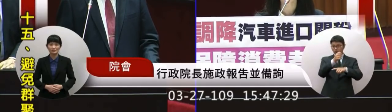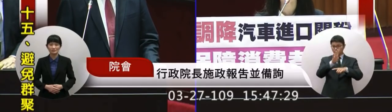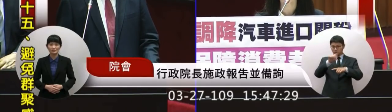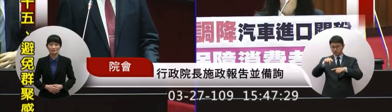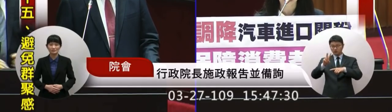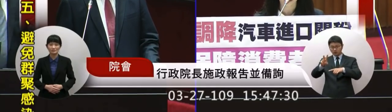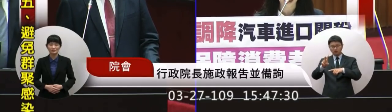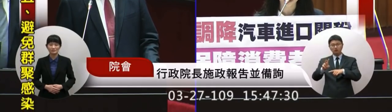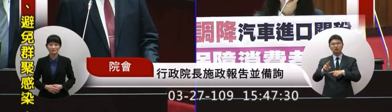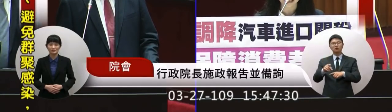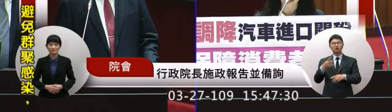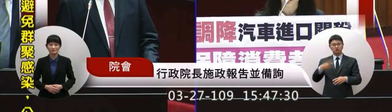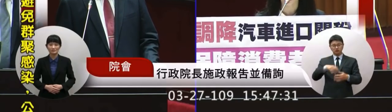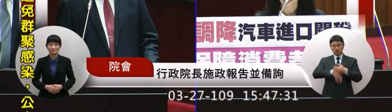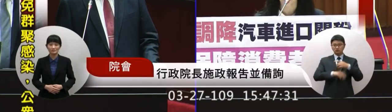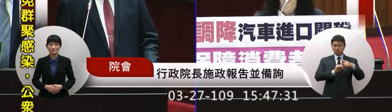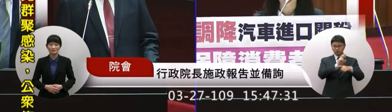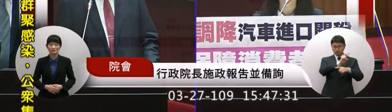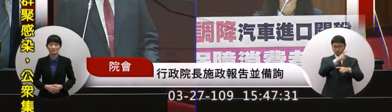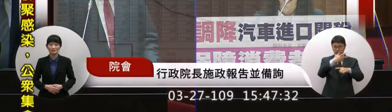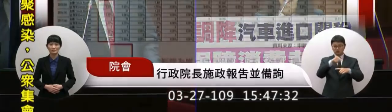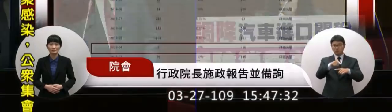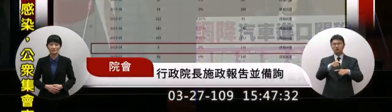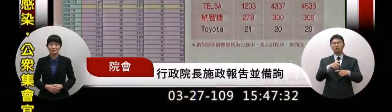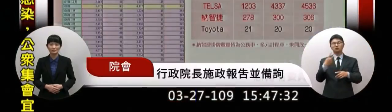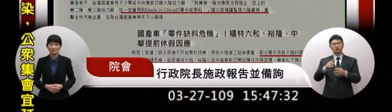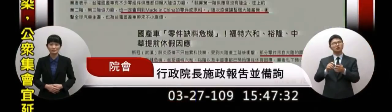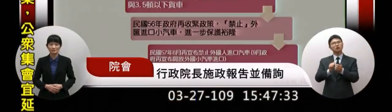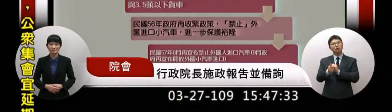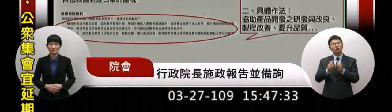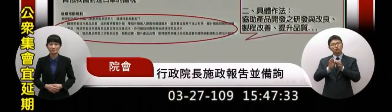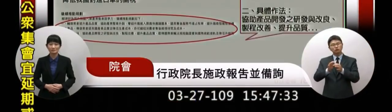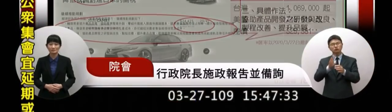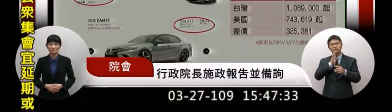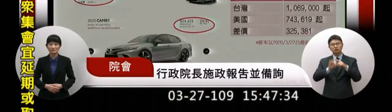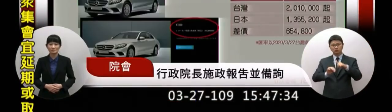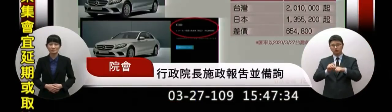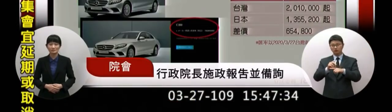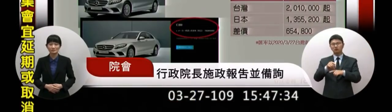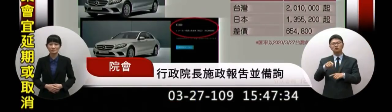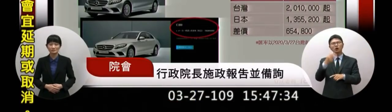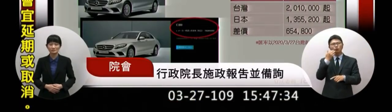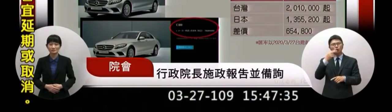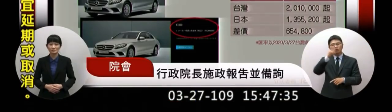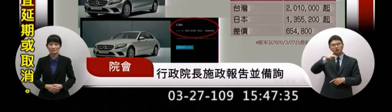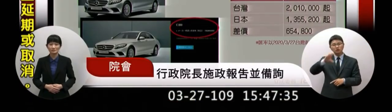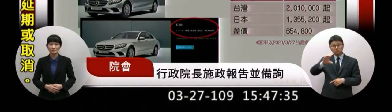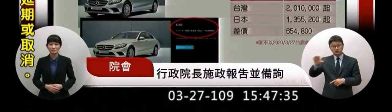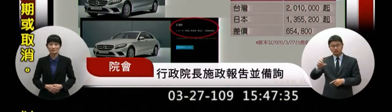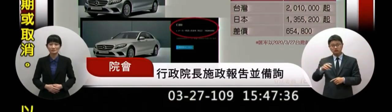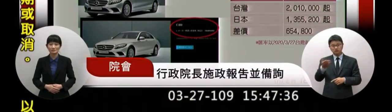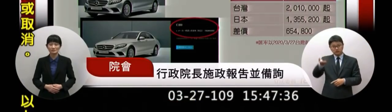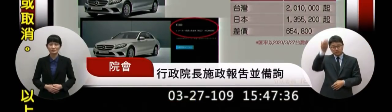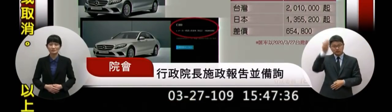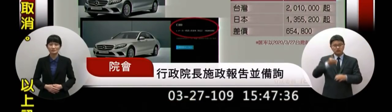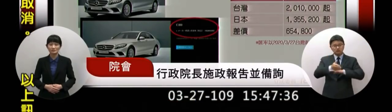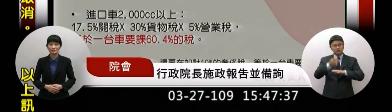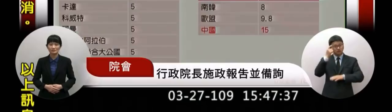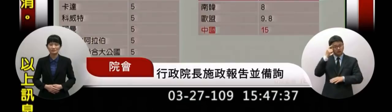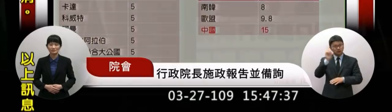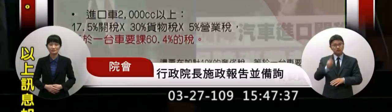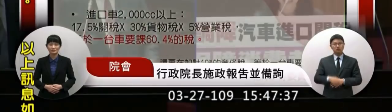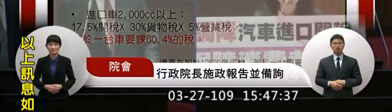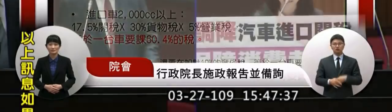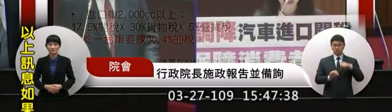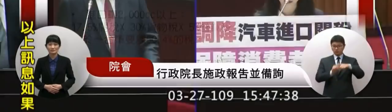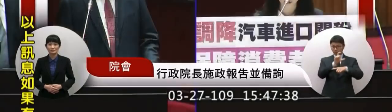税，17.5%的关税，加25%的货物税，加5%营业税。如果是2000cc 以上的话呢，等于一台车要